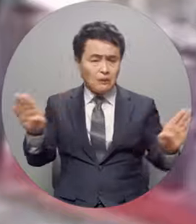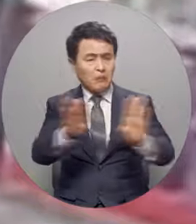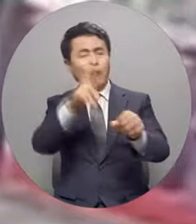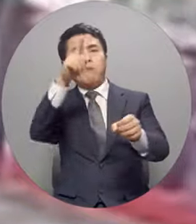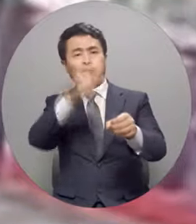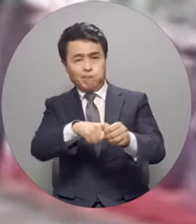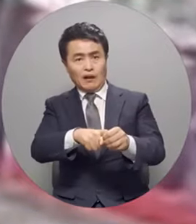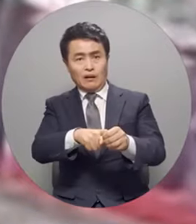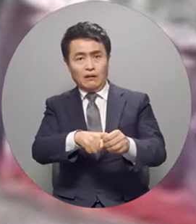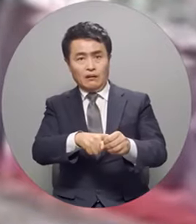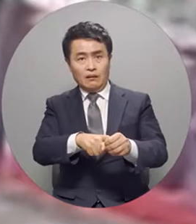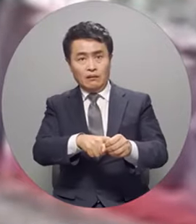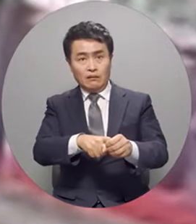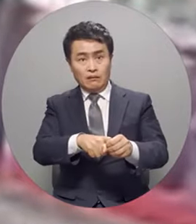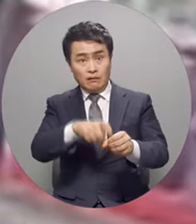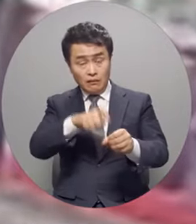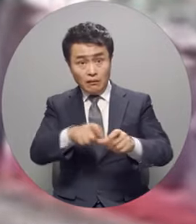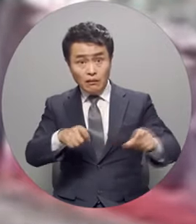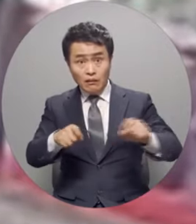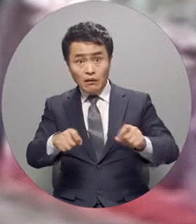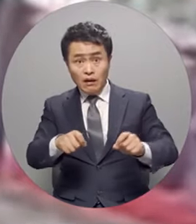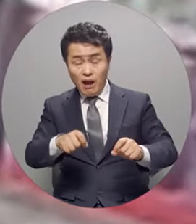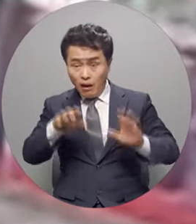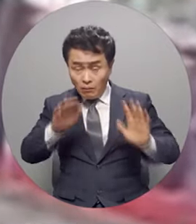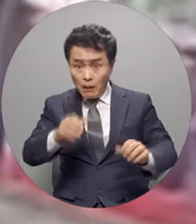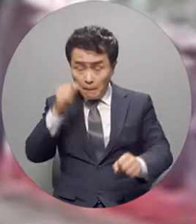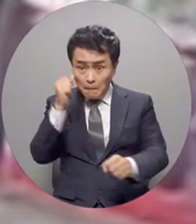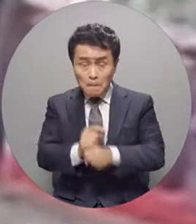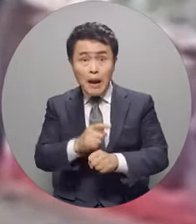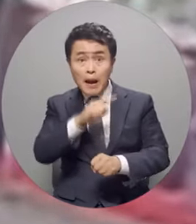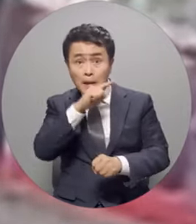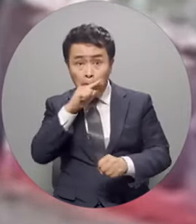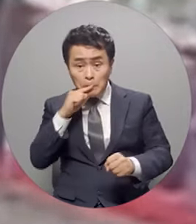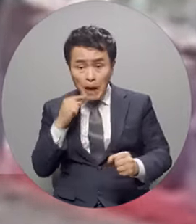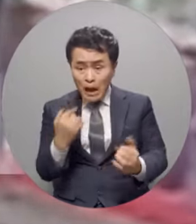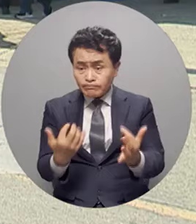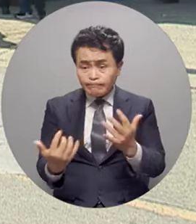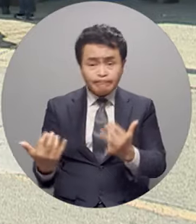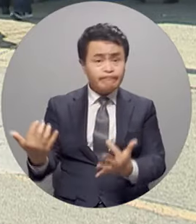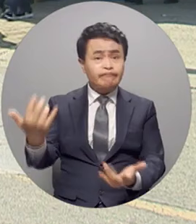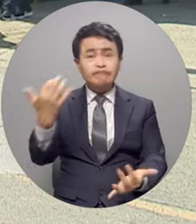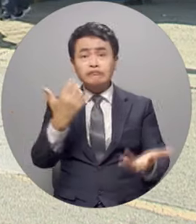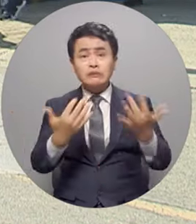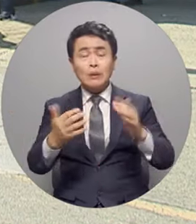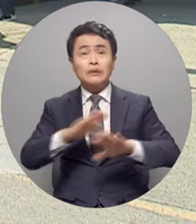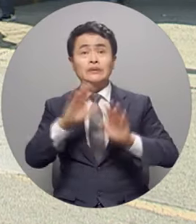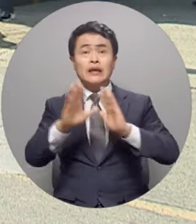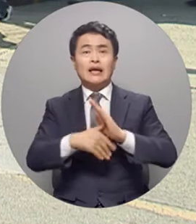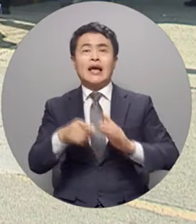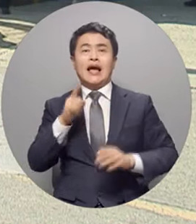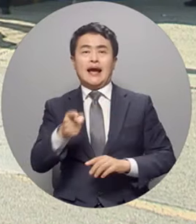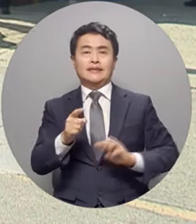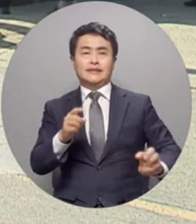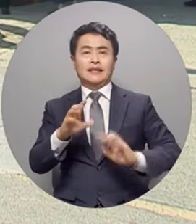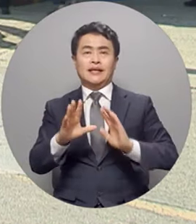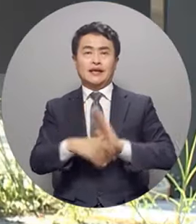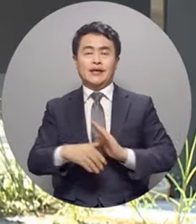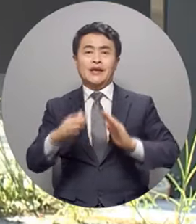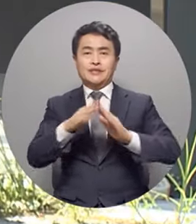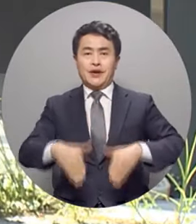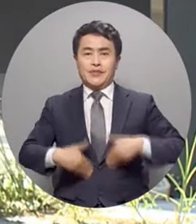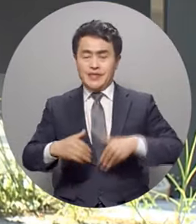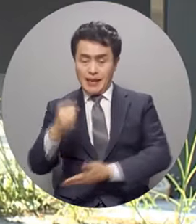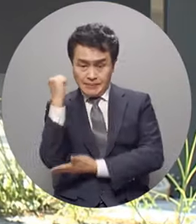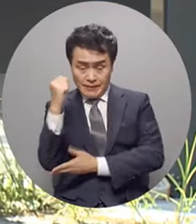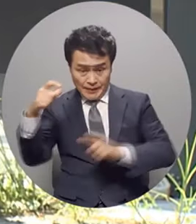있습니다. 성인 게임장엔 금세 시뻘건 불길이 치솟습니다. 오늘 낮 1시 반쯤 전남 영암군의 한